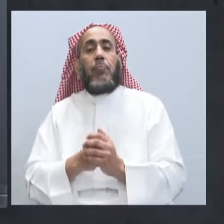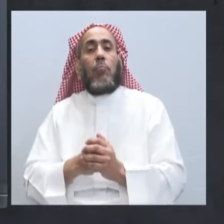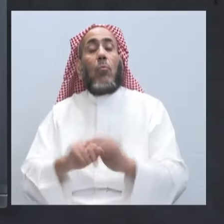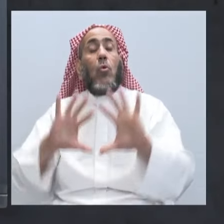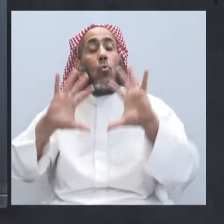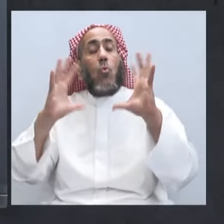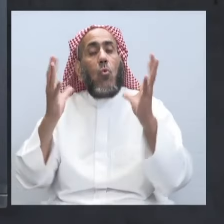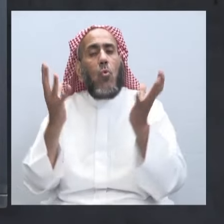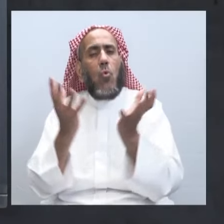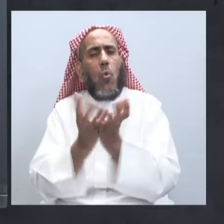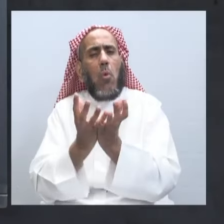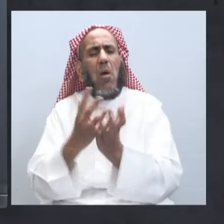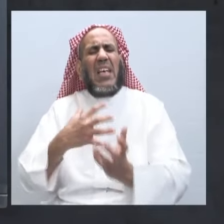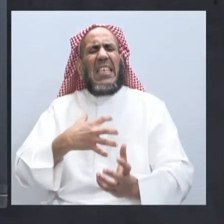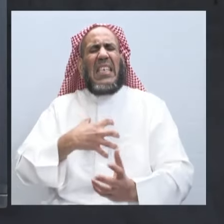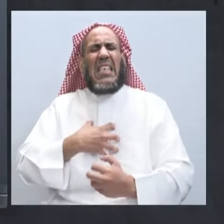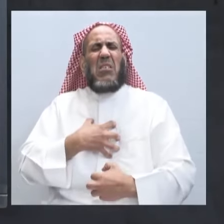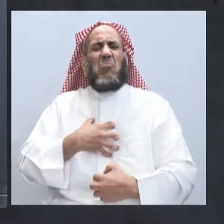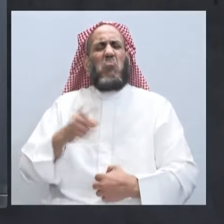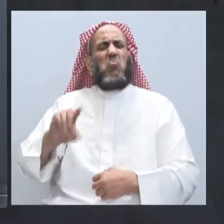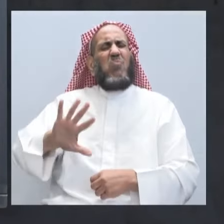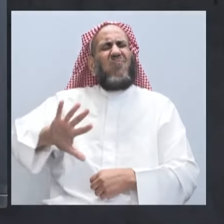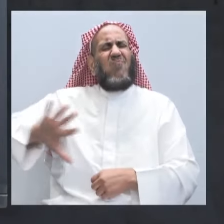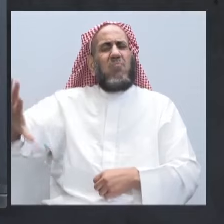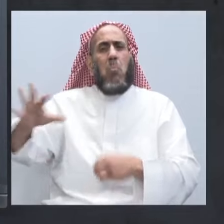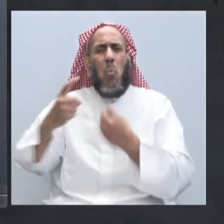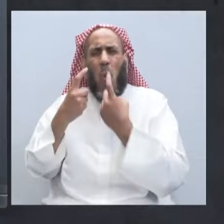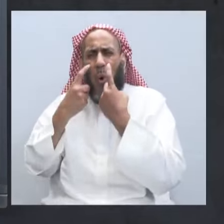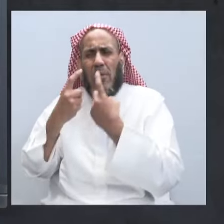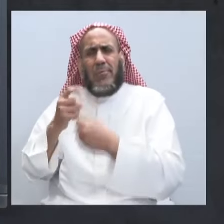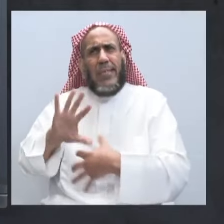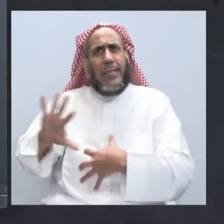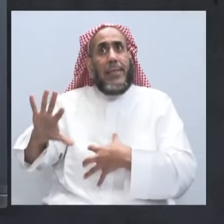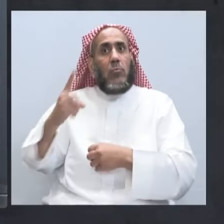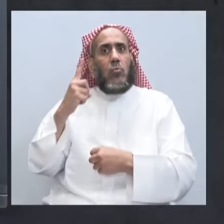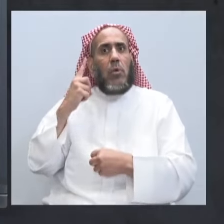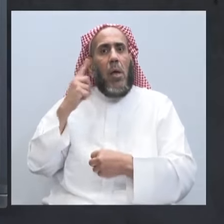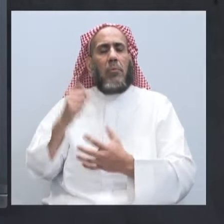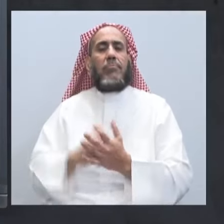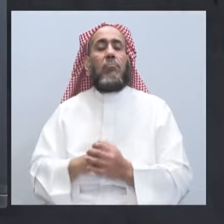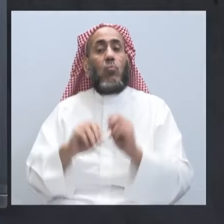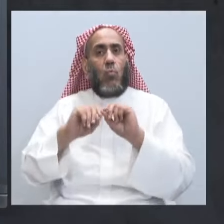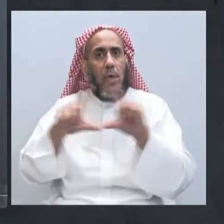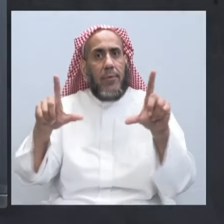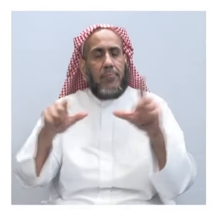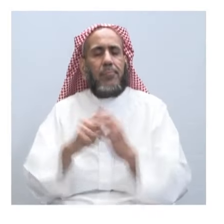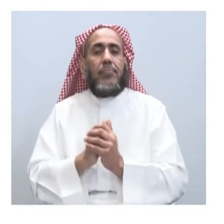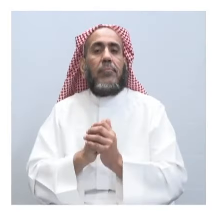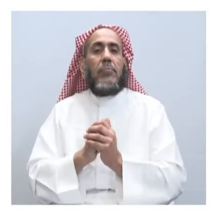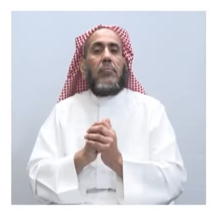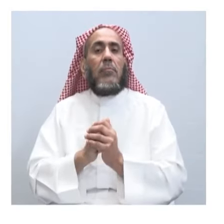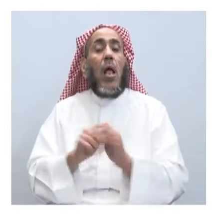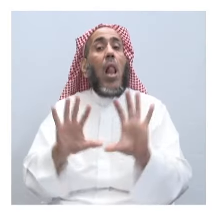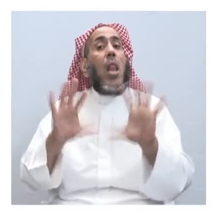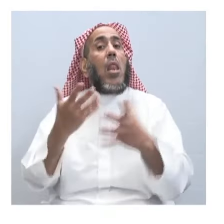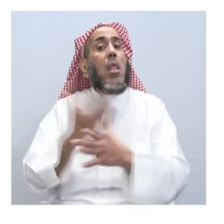كل ما قد يتشاءم الانسان برؤيته او سماعه واضح